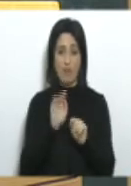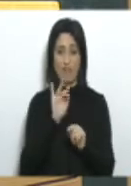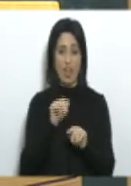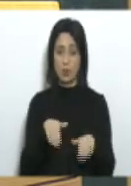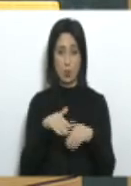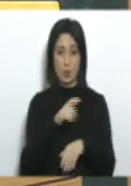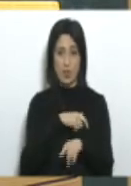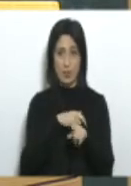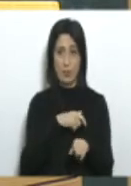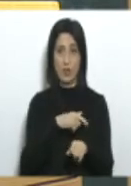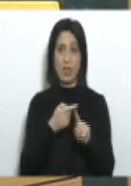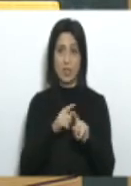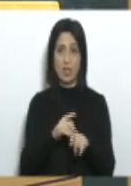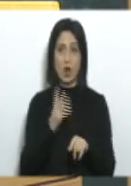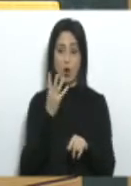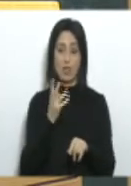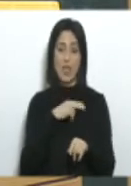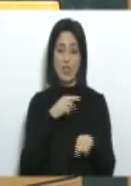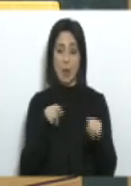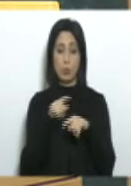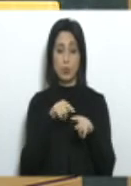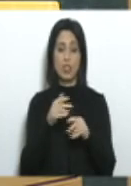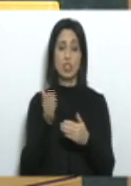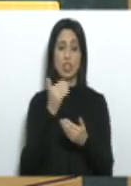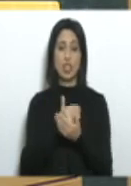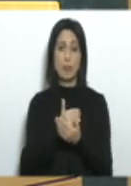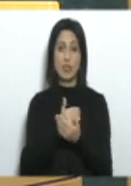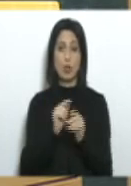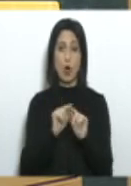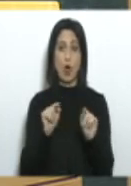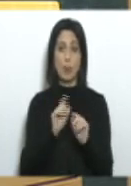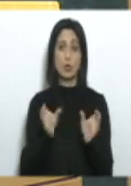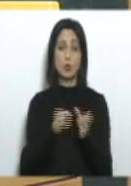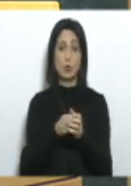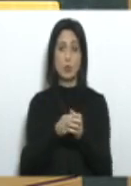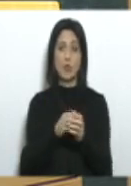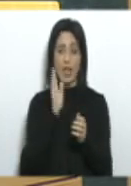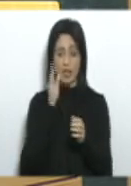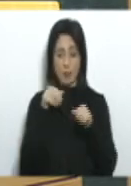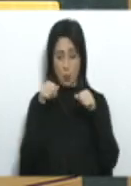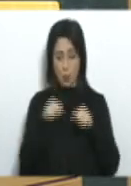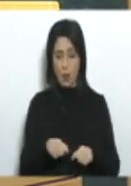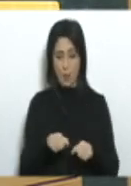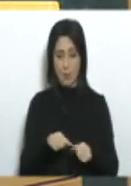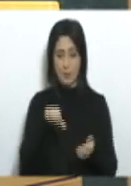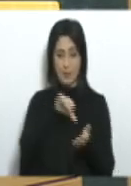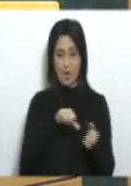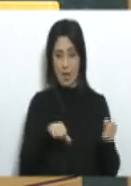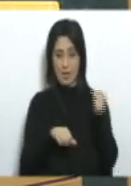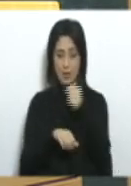ოპოზიციური ფრაქციის წევრები, აი ესეთი 4 დეპუტატის მიერ შემდგა ოპოზიციურ ჯგუფს ექნება უფლება